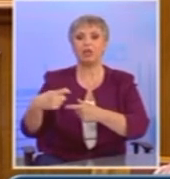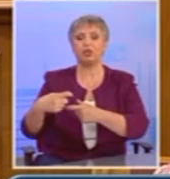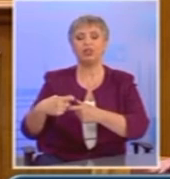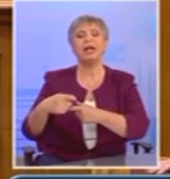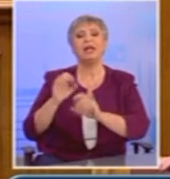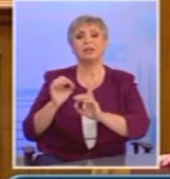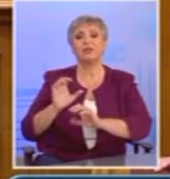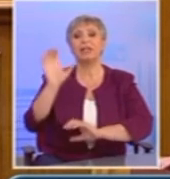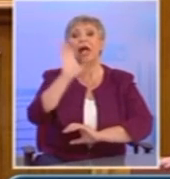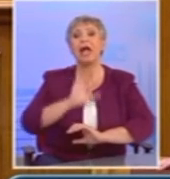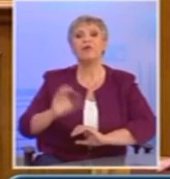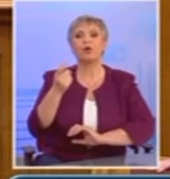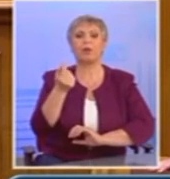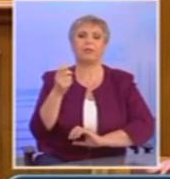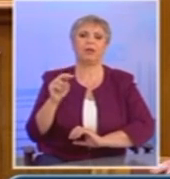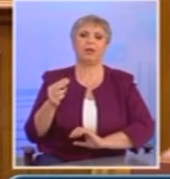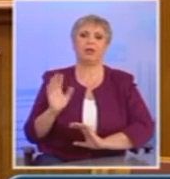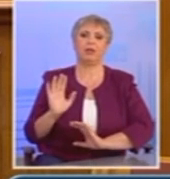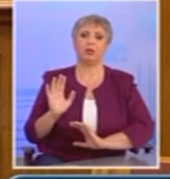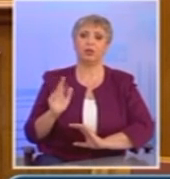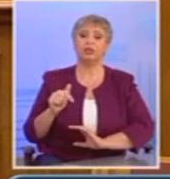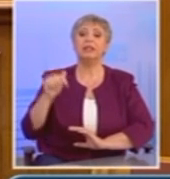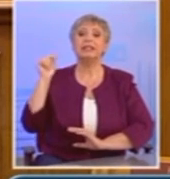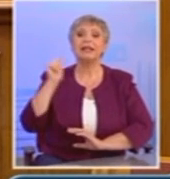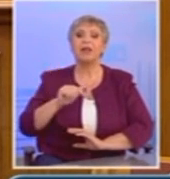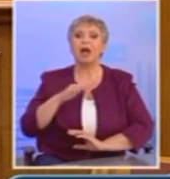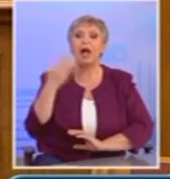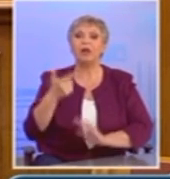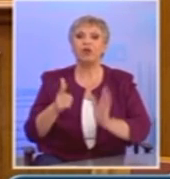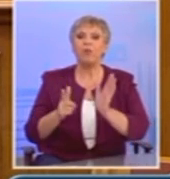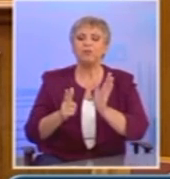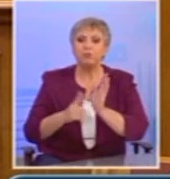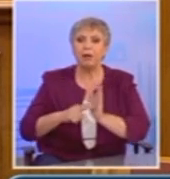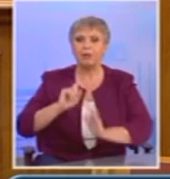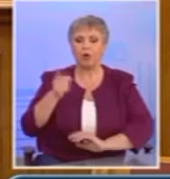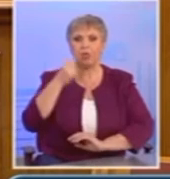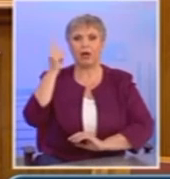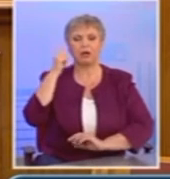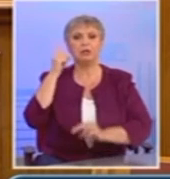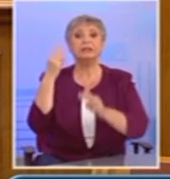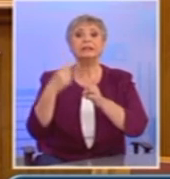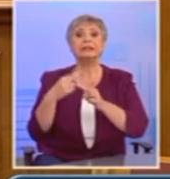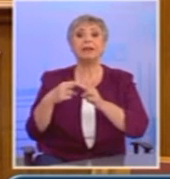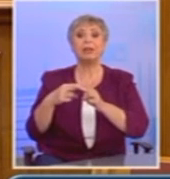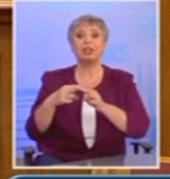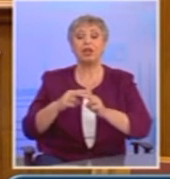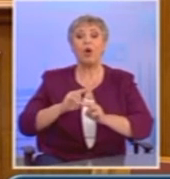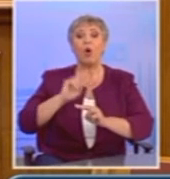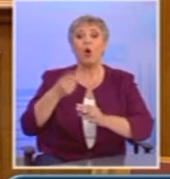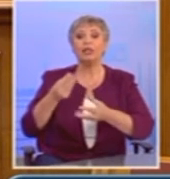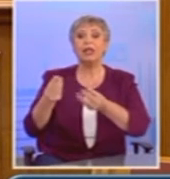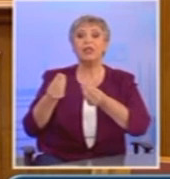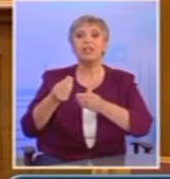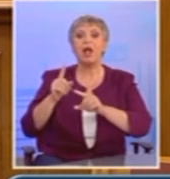και γεωπολιτικό διακύβευμα υψίστης σημασίας. Ό,τι αποδυναμώνει», είπε, «την Ελλάδα,